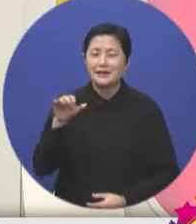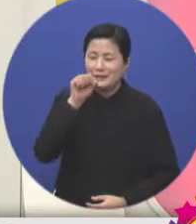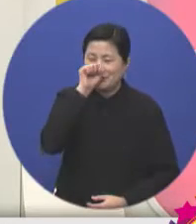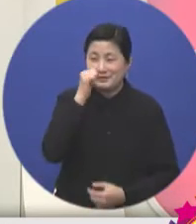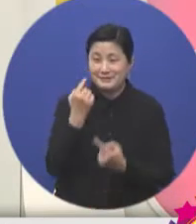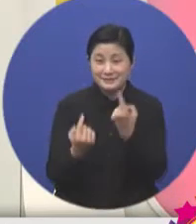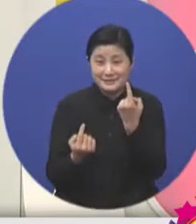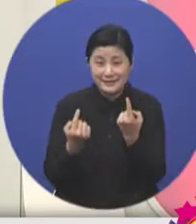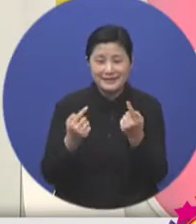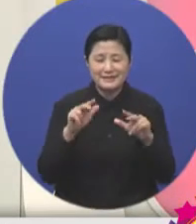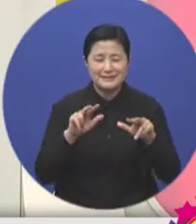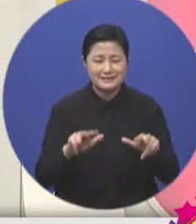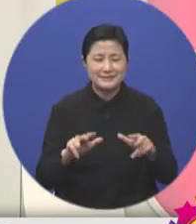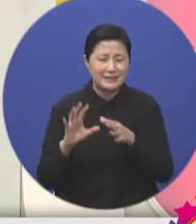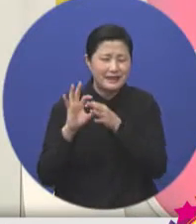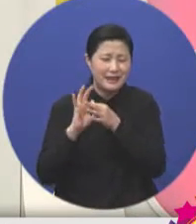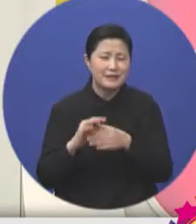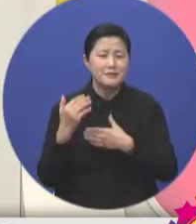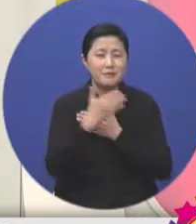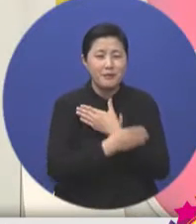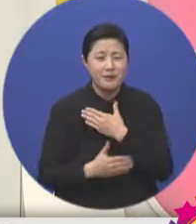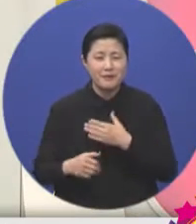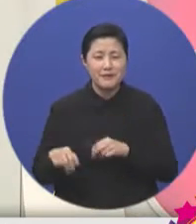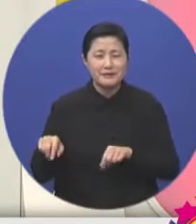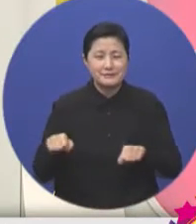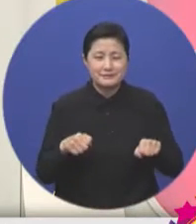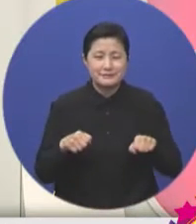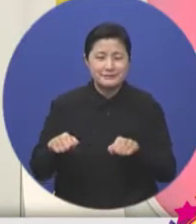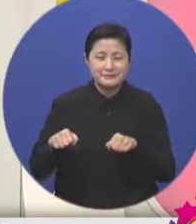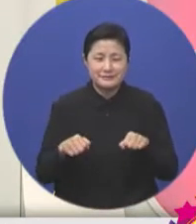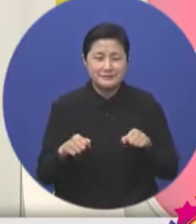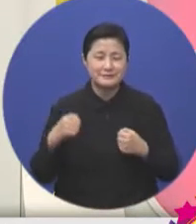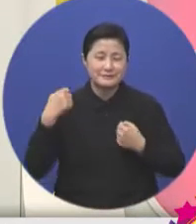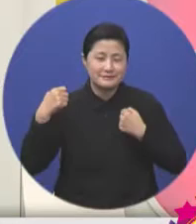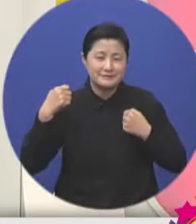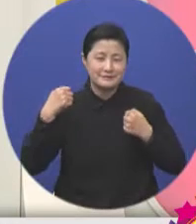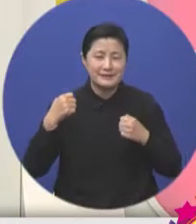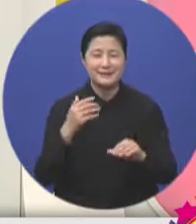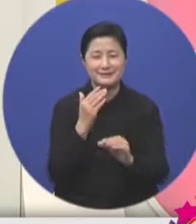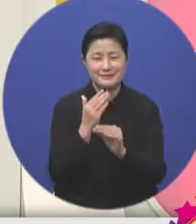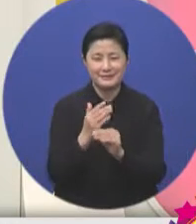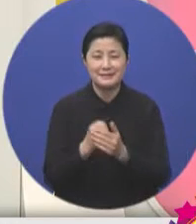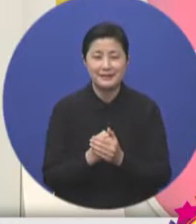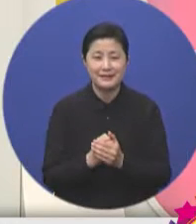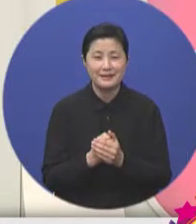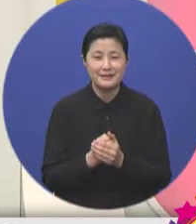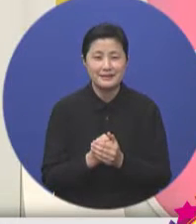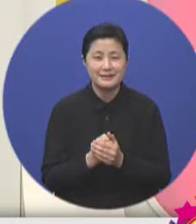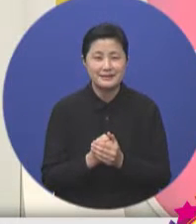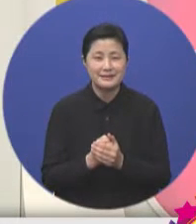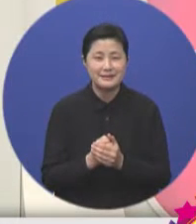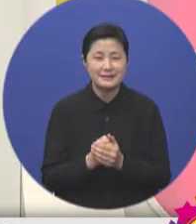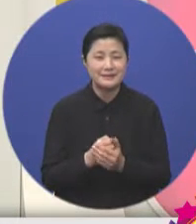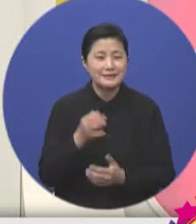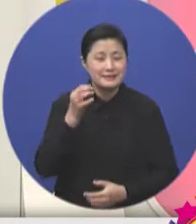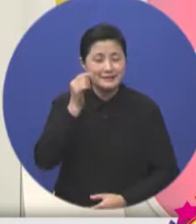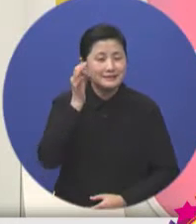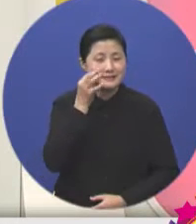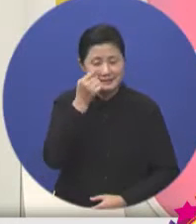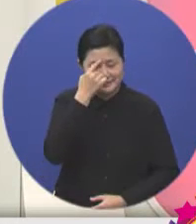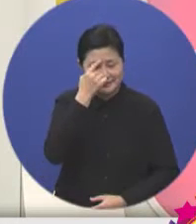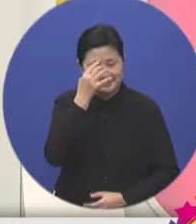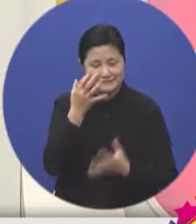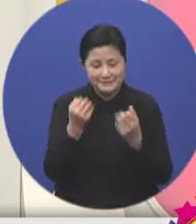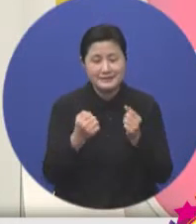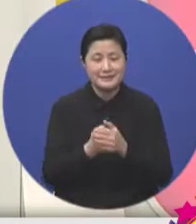것보단도 지금도 계속 몸을 흔들어, 까불어. 지금도? 끼가 많으시구나, 끼가. 끼가 많으셔. 어머님